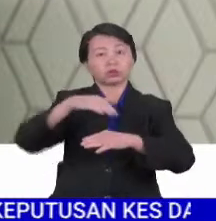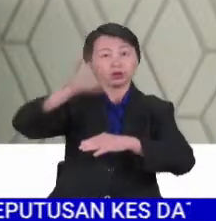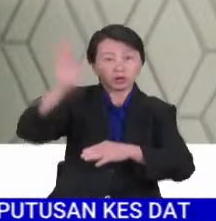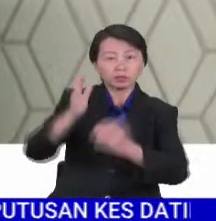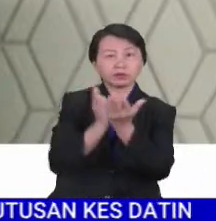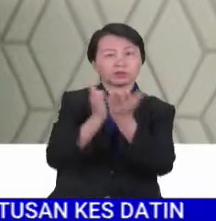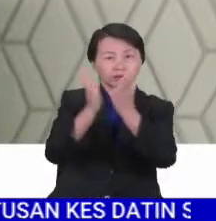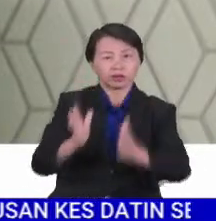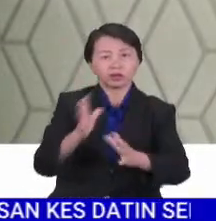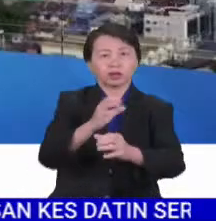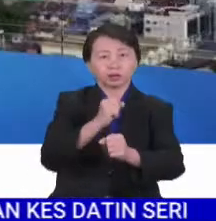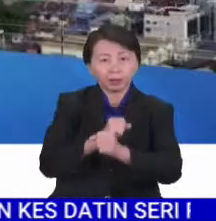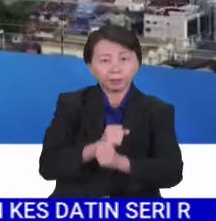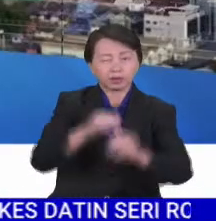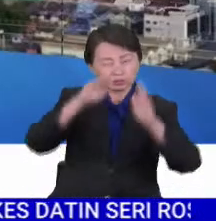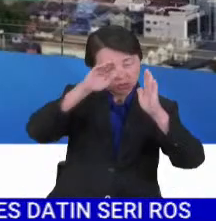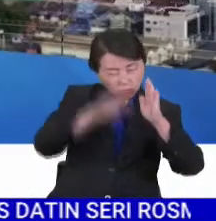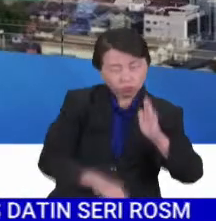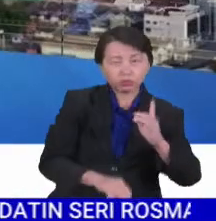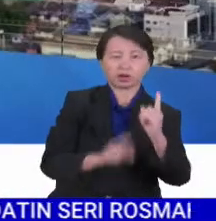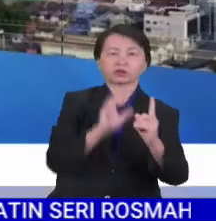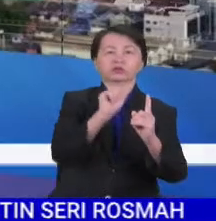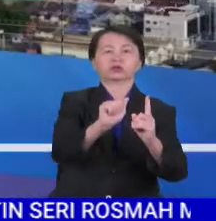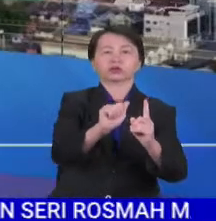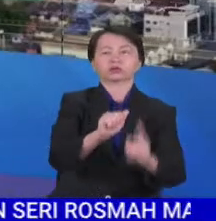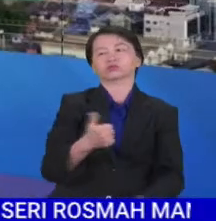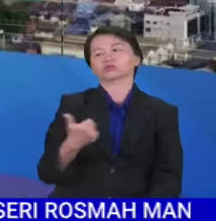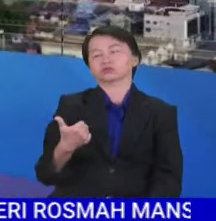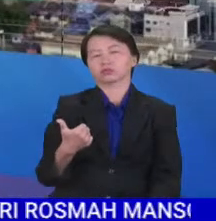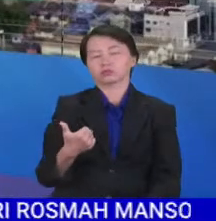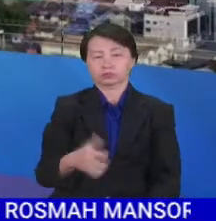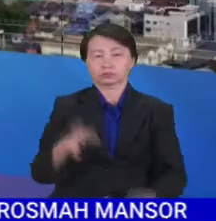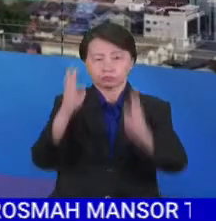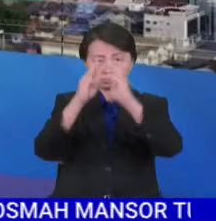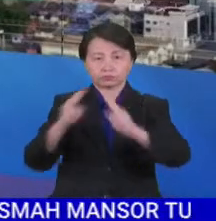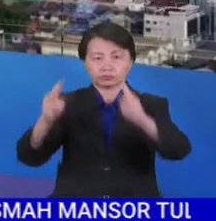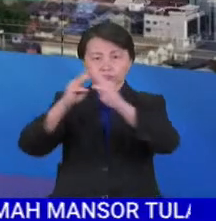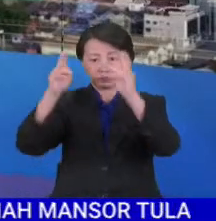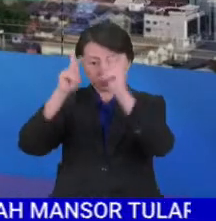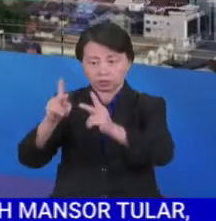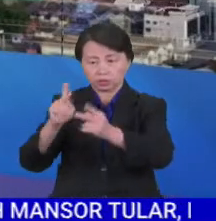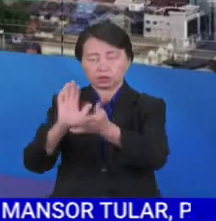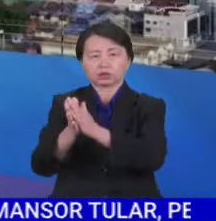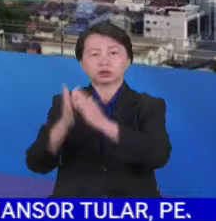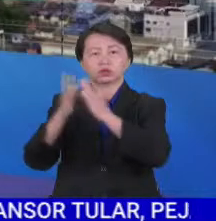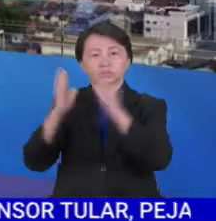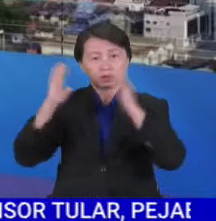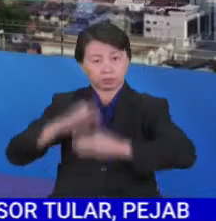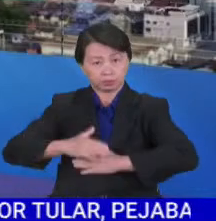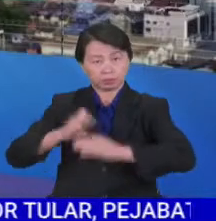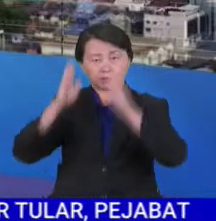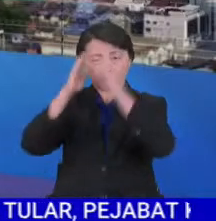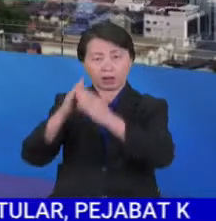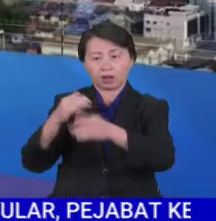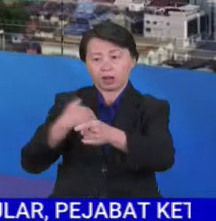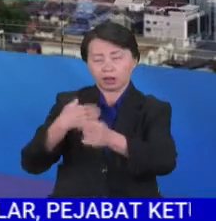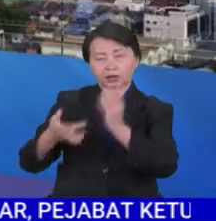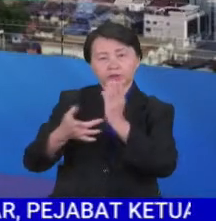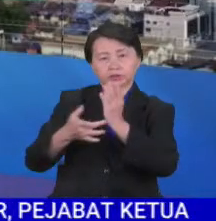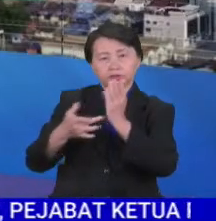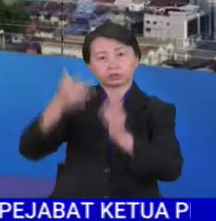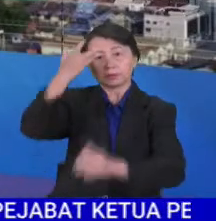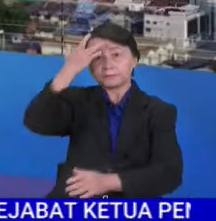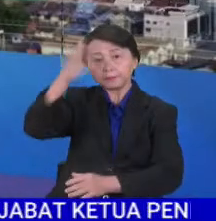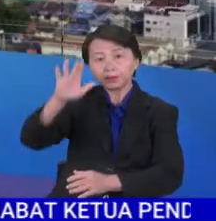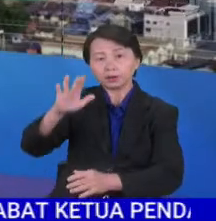mendapat sekurang-kurangnya 1 A. Masjid Al-Imam Al-Syafi'i di Kuantan menjadi rumah ibadat pertama di Pahang yang dilengkapi teknologi